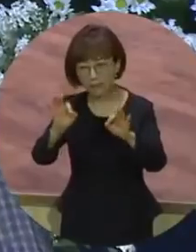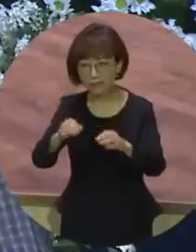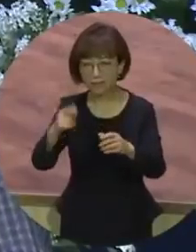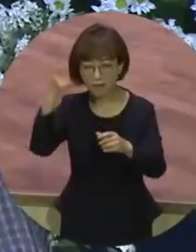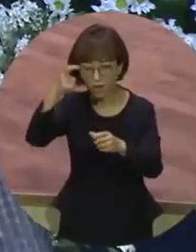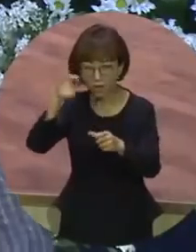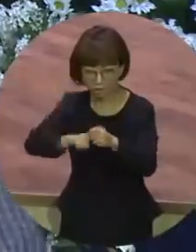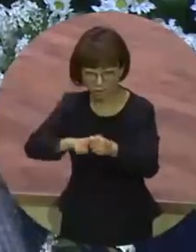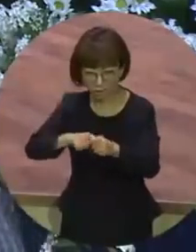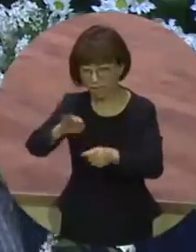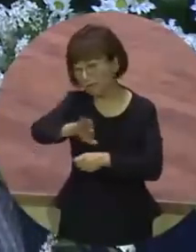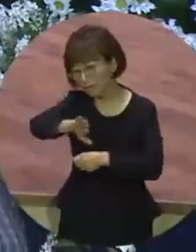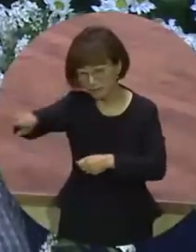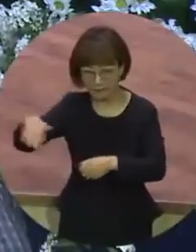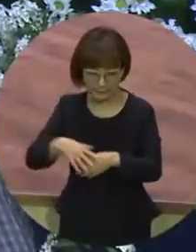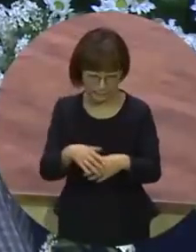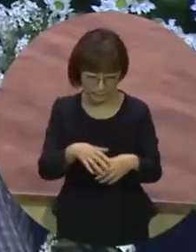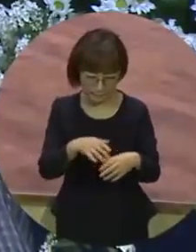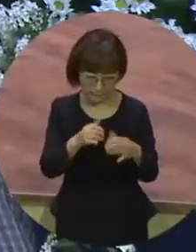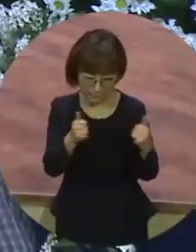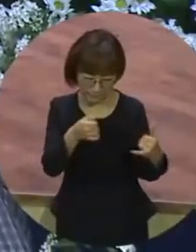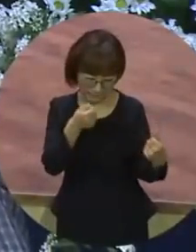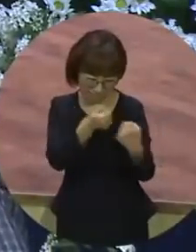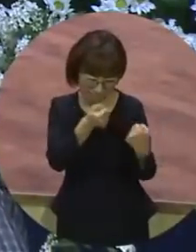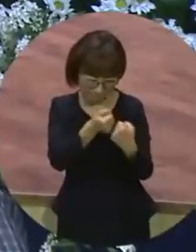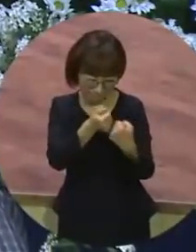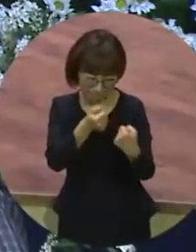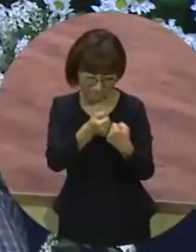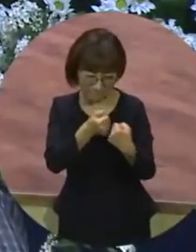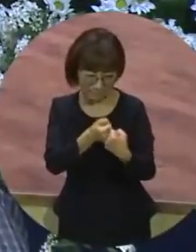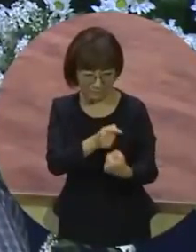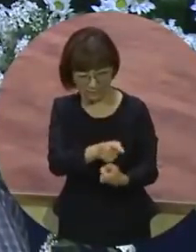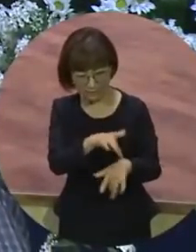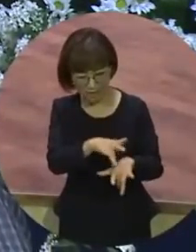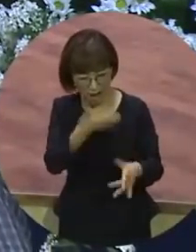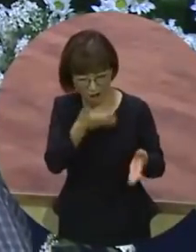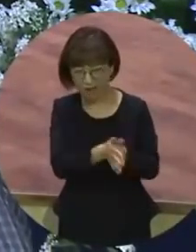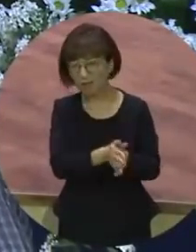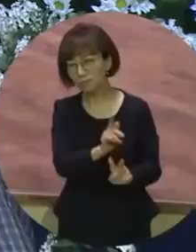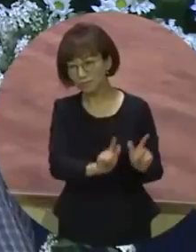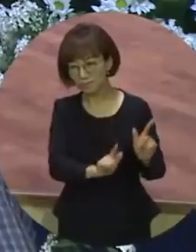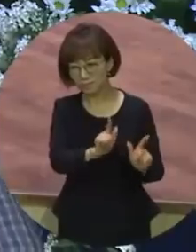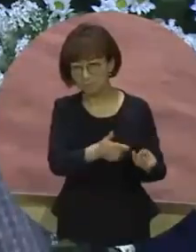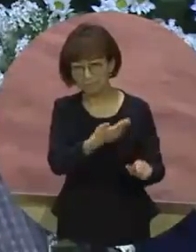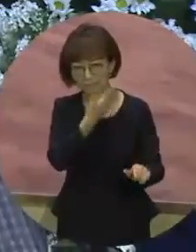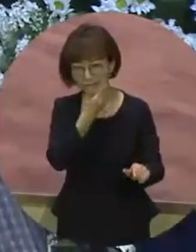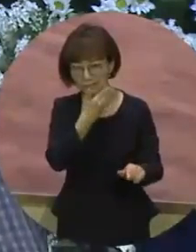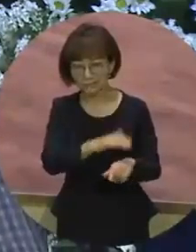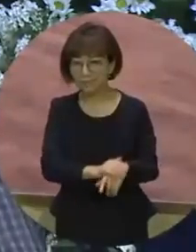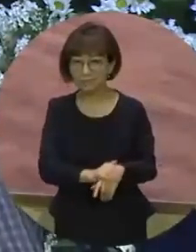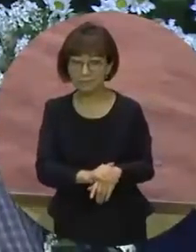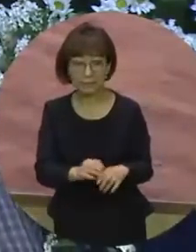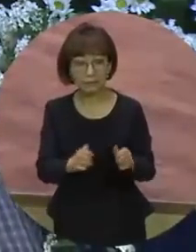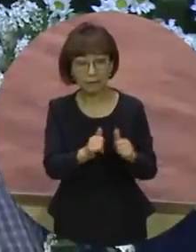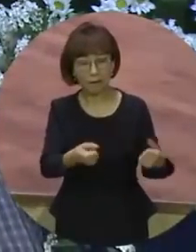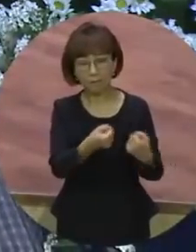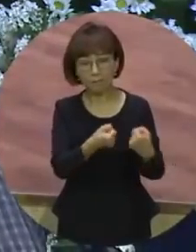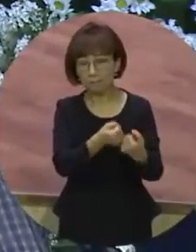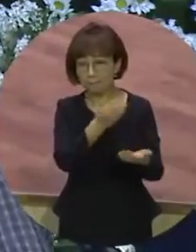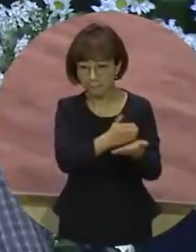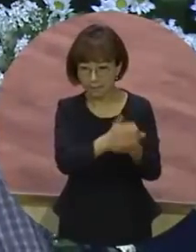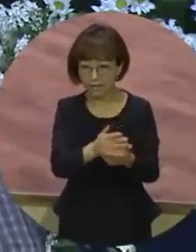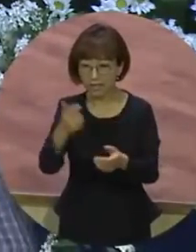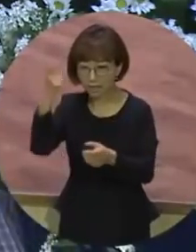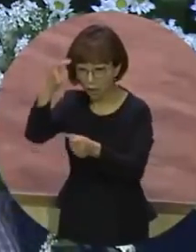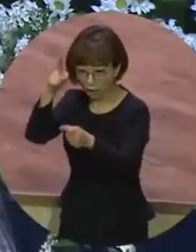그게 사단에게 심부름 하는 사단 종로를 사는 인간들이란 말이에요. 영적 싸움 싸우라. 맨날 사람하고 싸우고 있어.